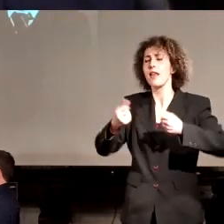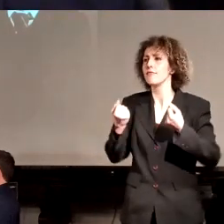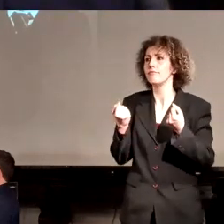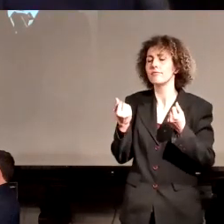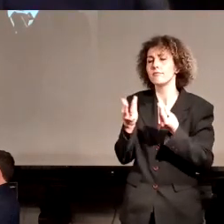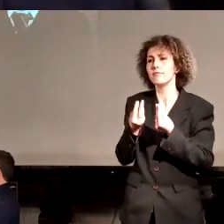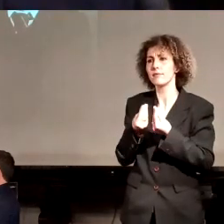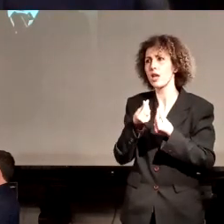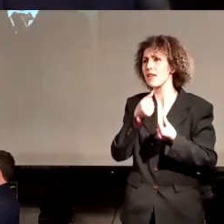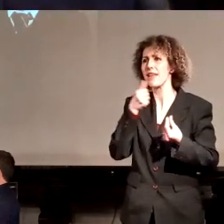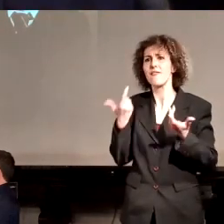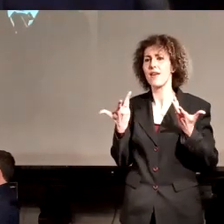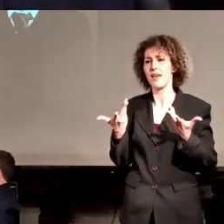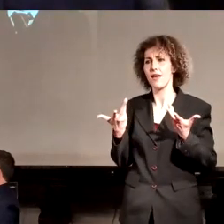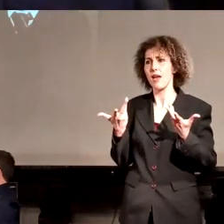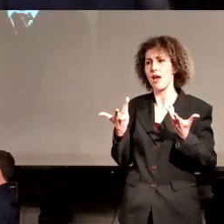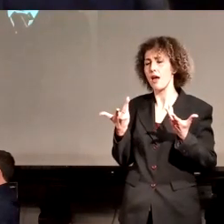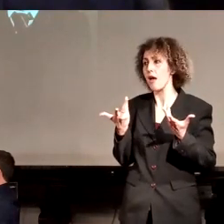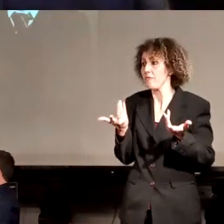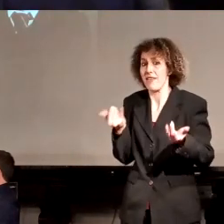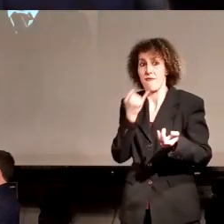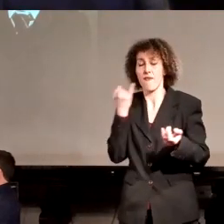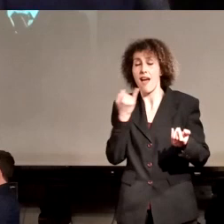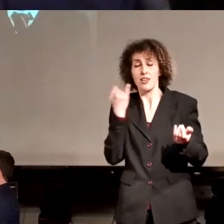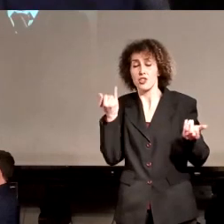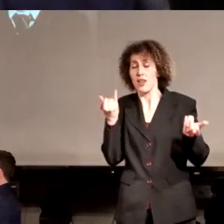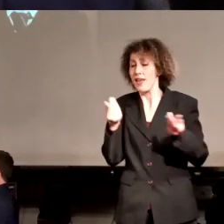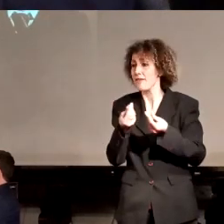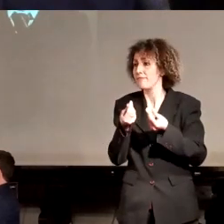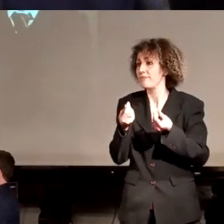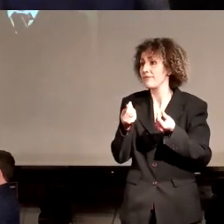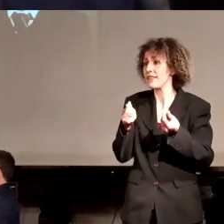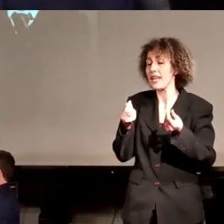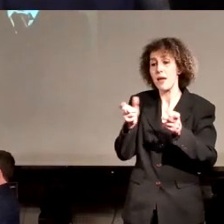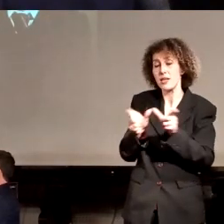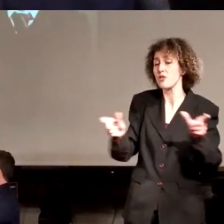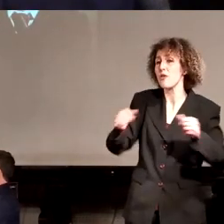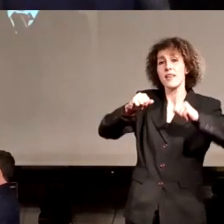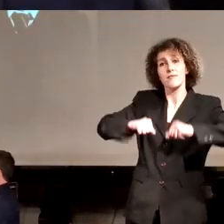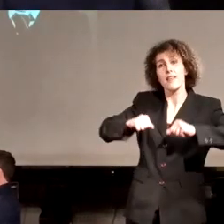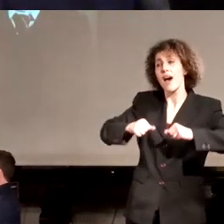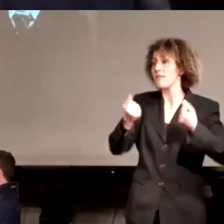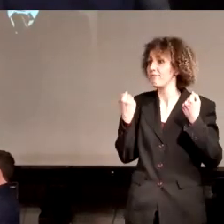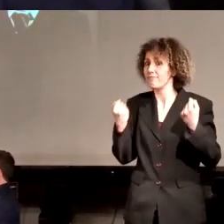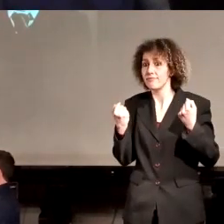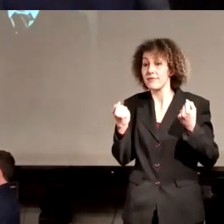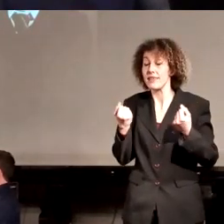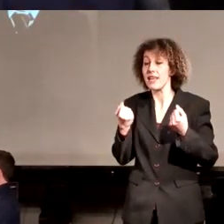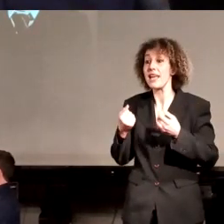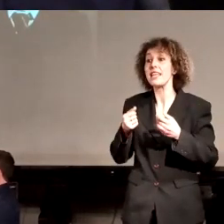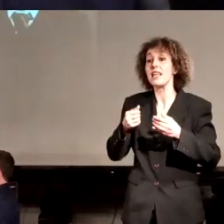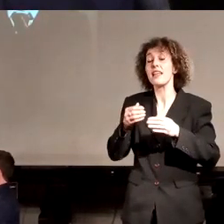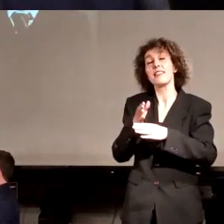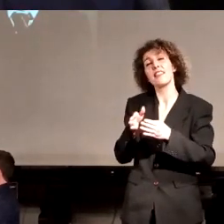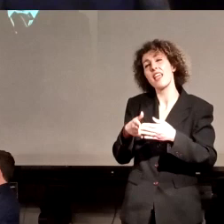nulla di più facile rispose l'infermo la principale utilità dei sani e robusti e di aiutare i deboli